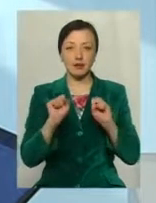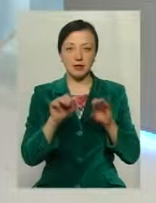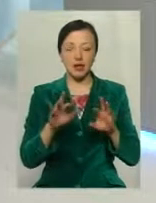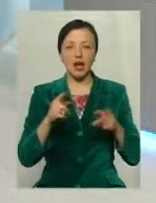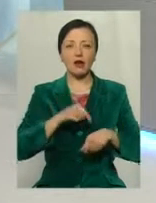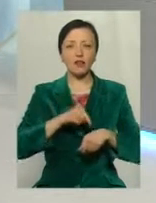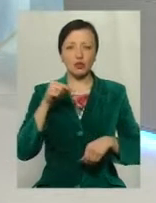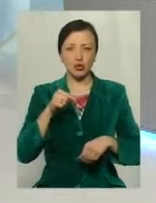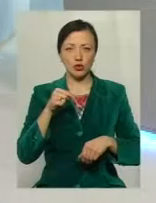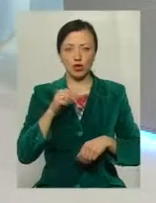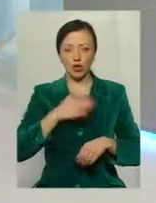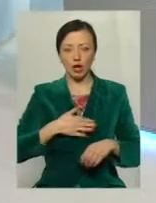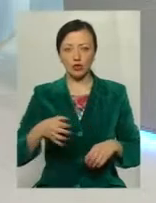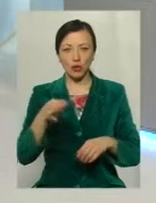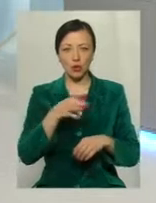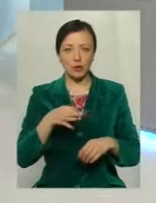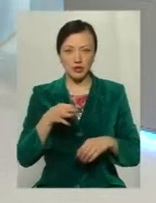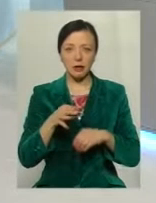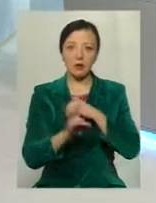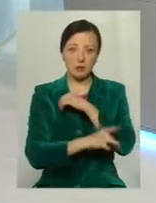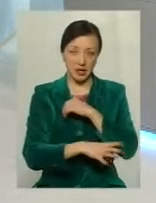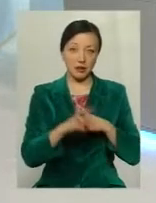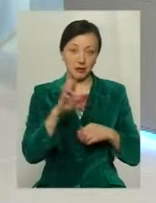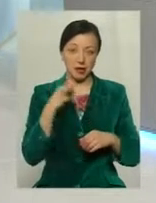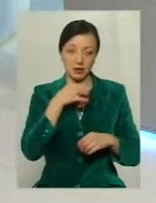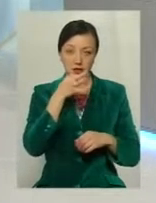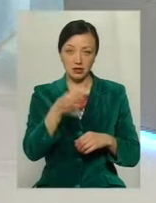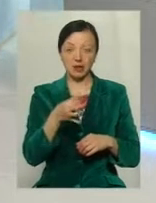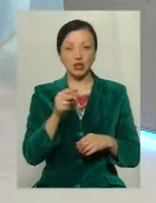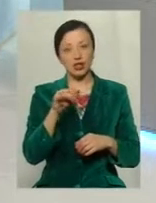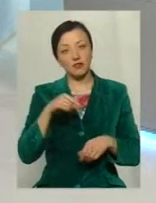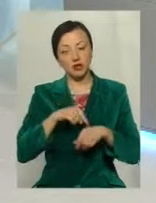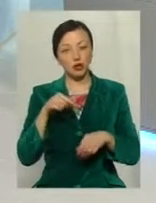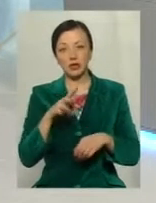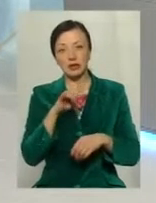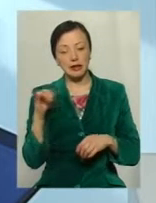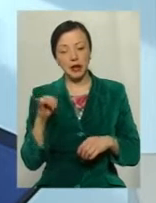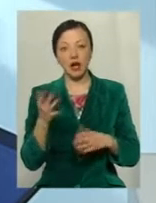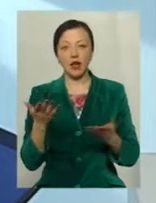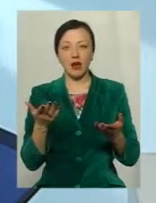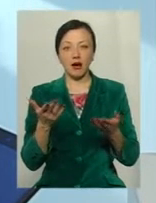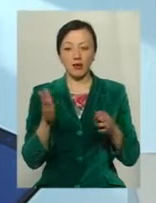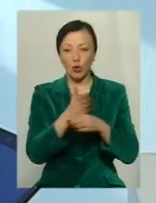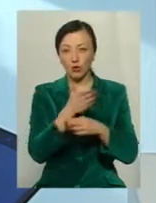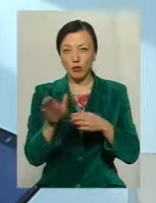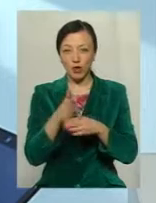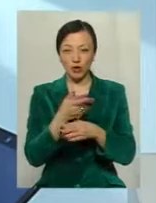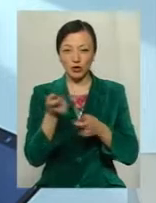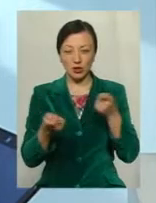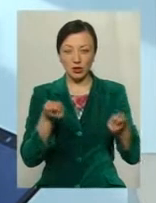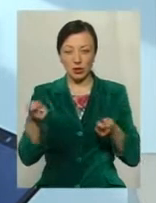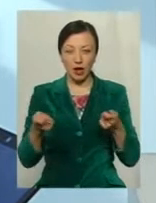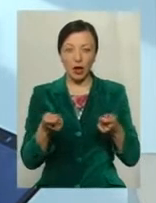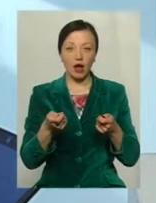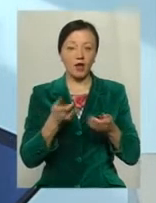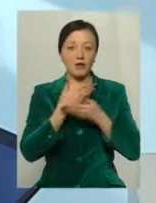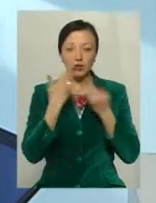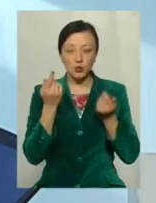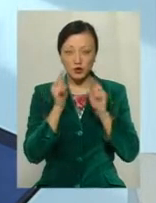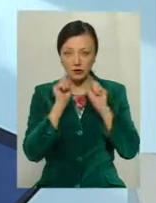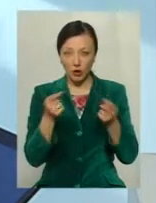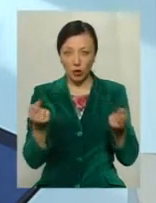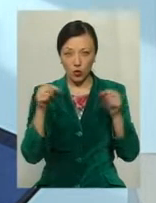році, капітальних видатків більше, взагалі, лібере консолідовано по області, більше мільярда гривень, а ви мені